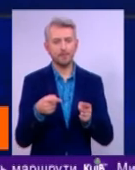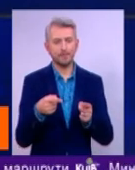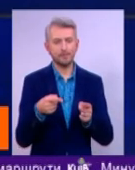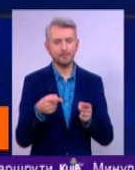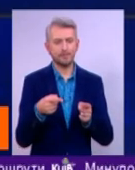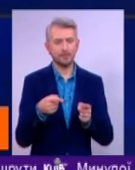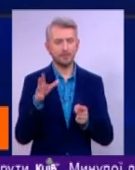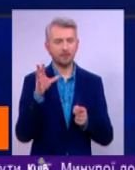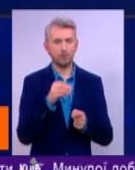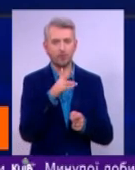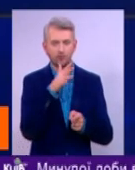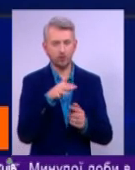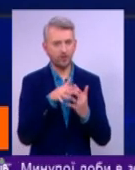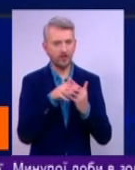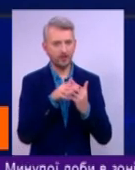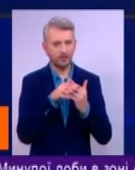всього часу війни,